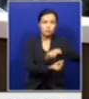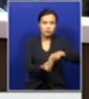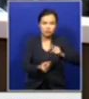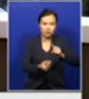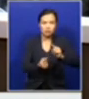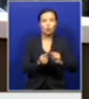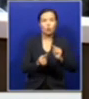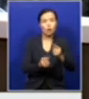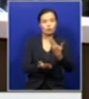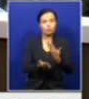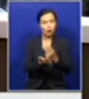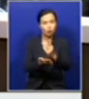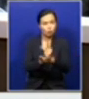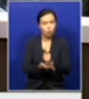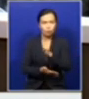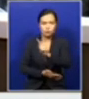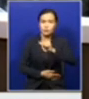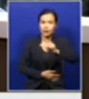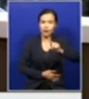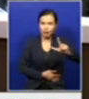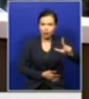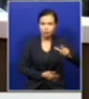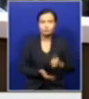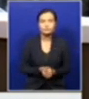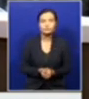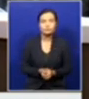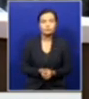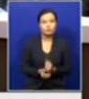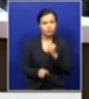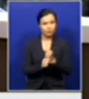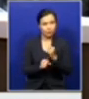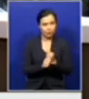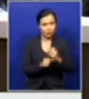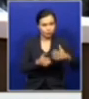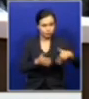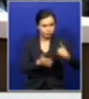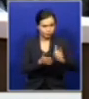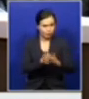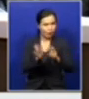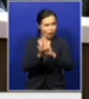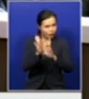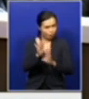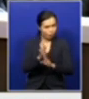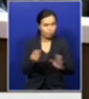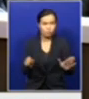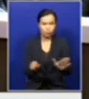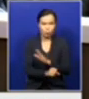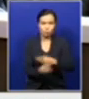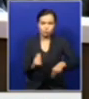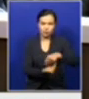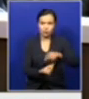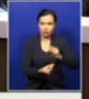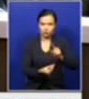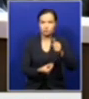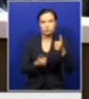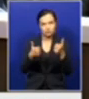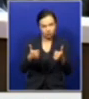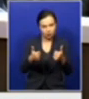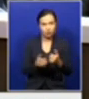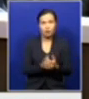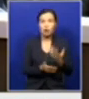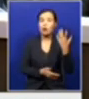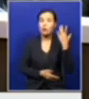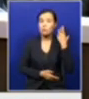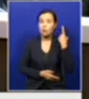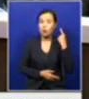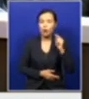กู้1ล้านล้านบาทสามารถทำงานในระบบเศรษฐกิจได้อย่างเต็มที่เมื่อวานนี้ค่ะพลเ